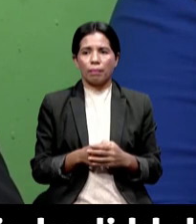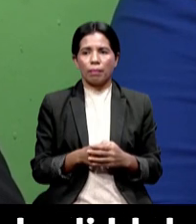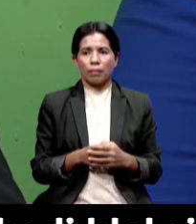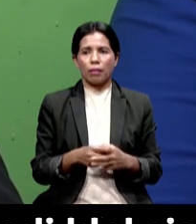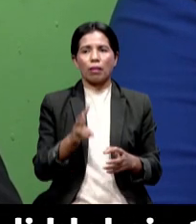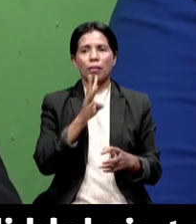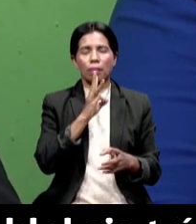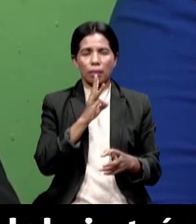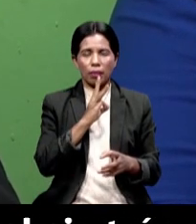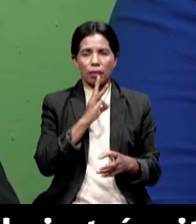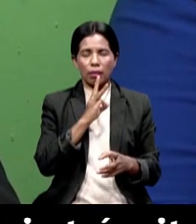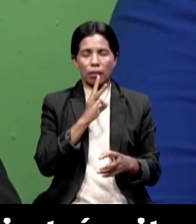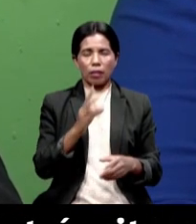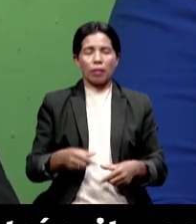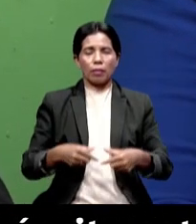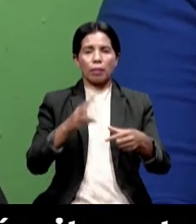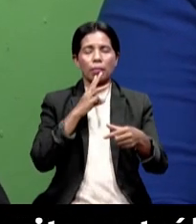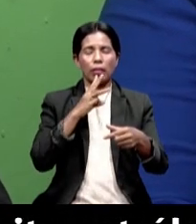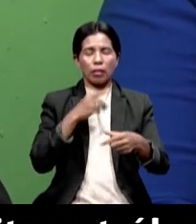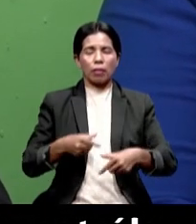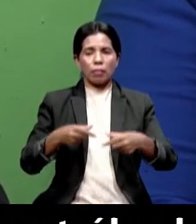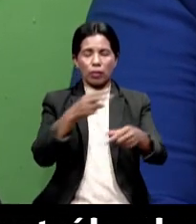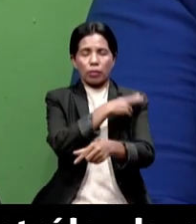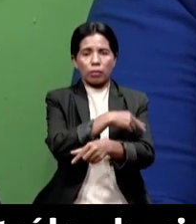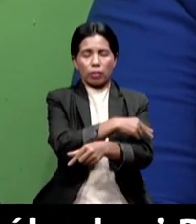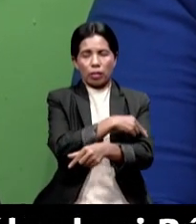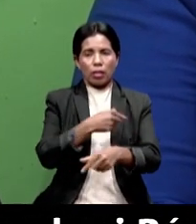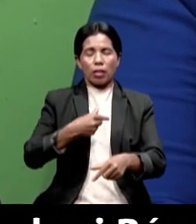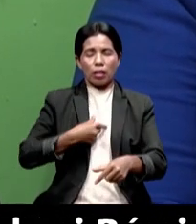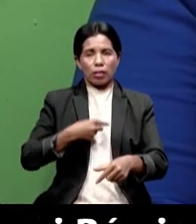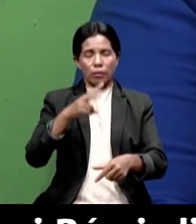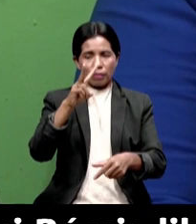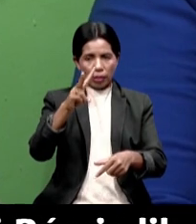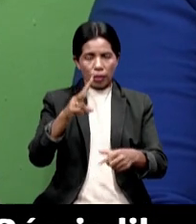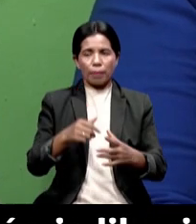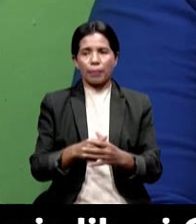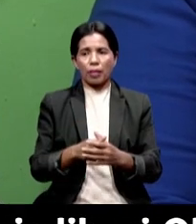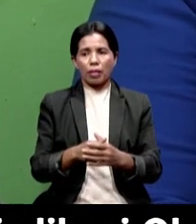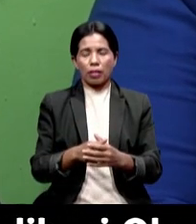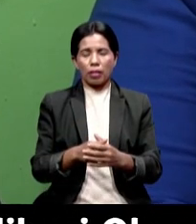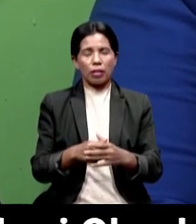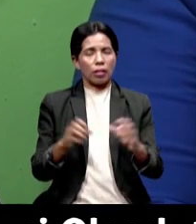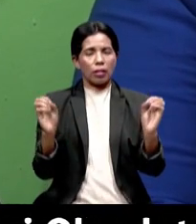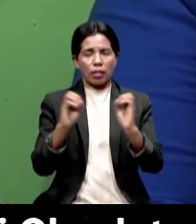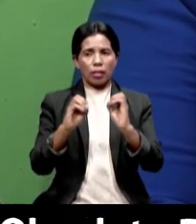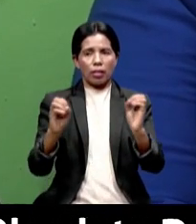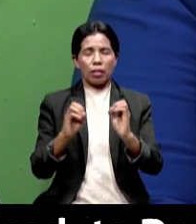b fornecimento b ba hangb nebe maka ladun